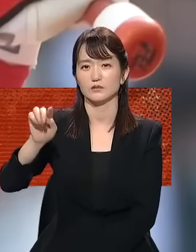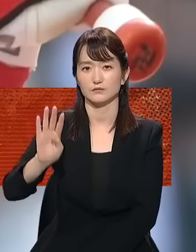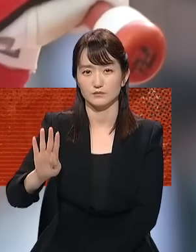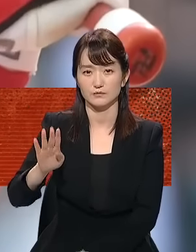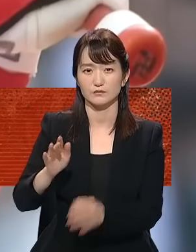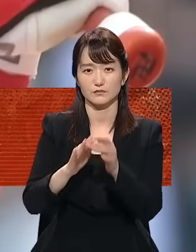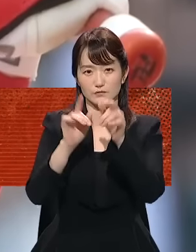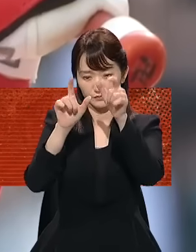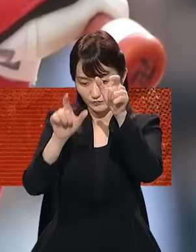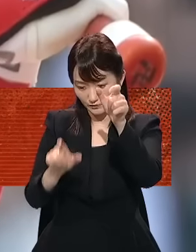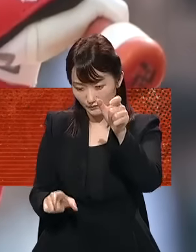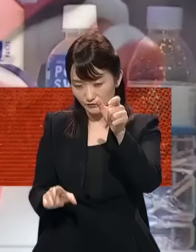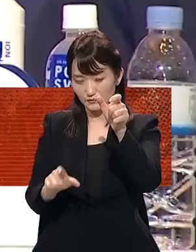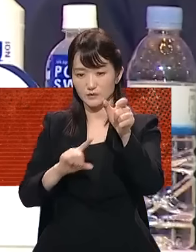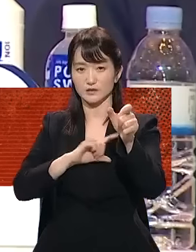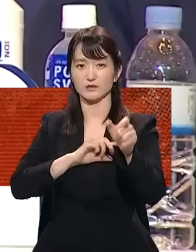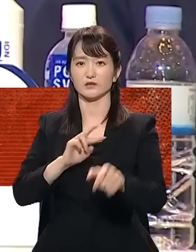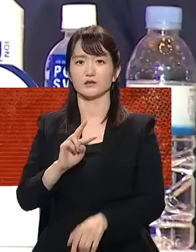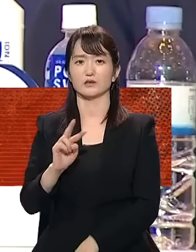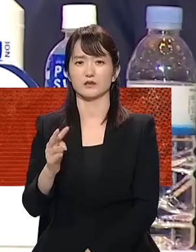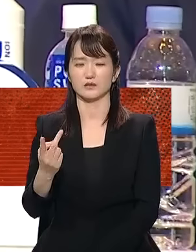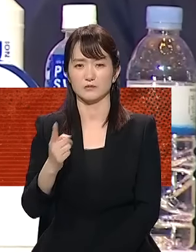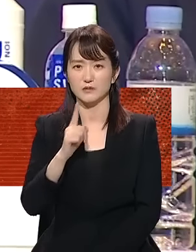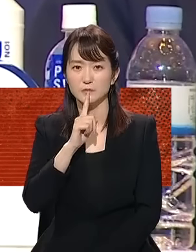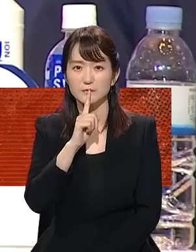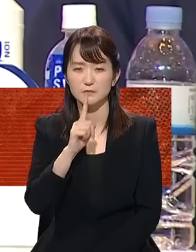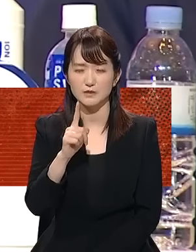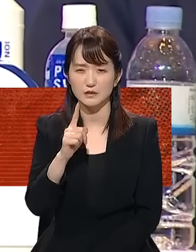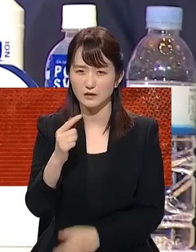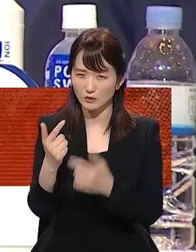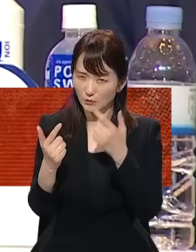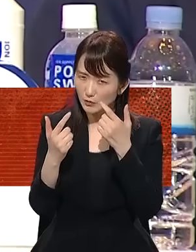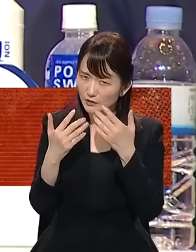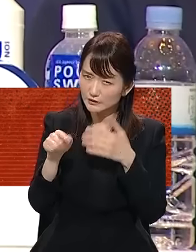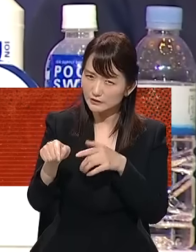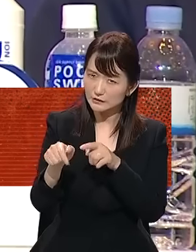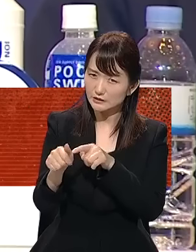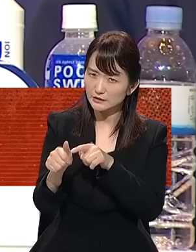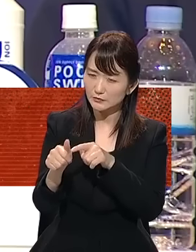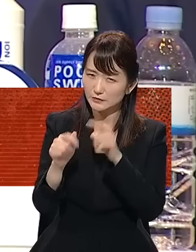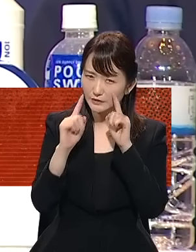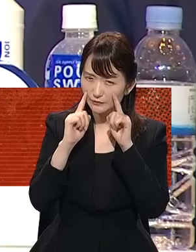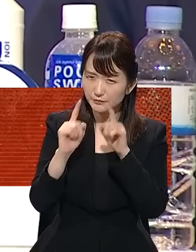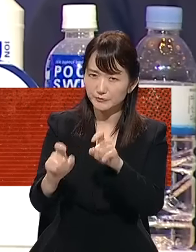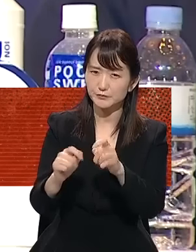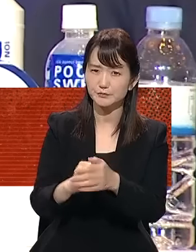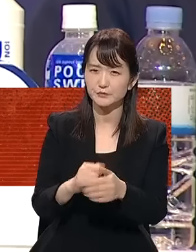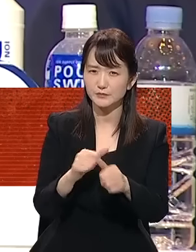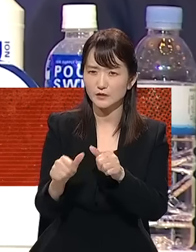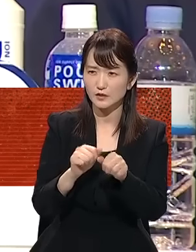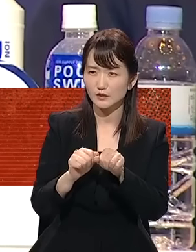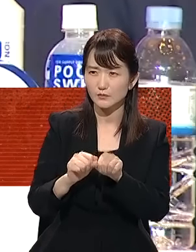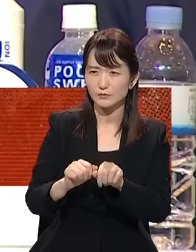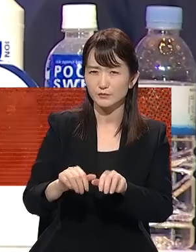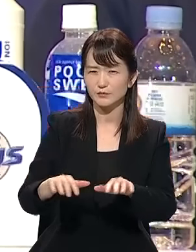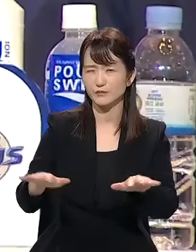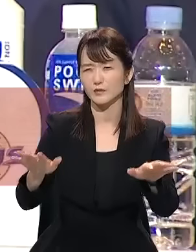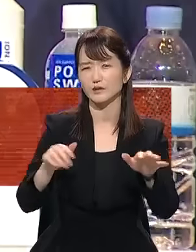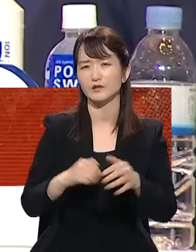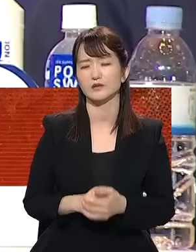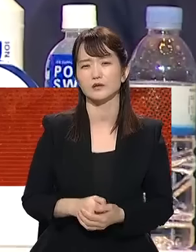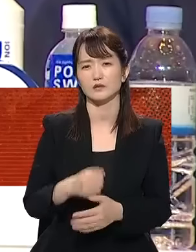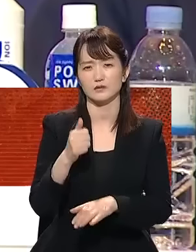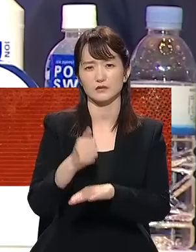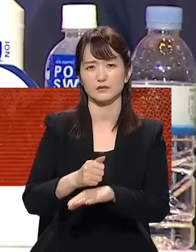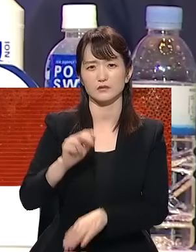사이에서 가해자들이 개명을 한 사례가 언급되면서 유력한 가해자로 나오게 된 건데요 해당 소문이 걷잡을 수 없이 거세지자 결국